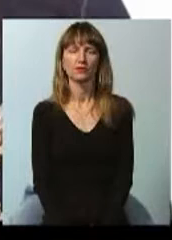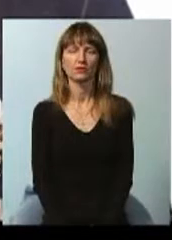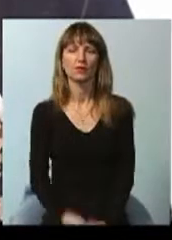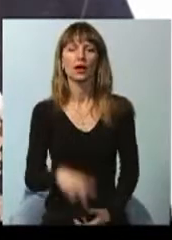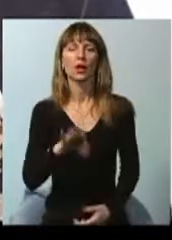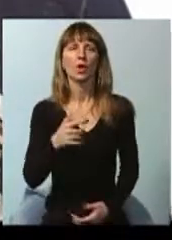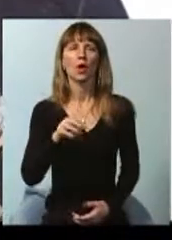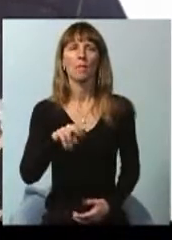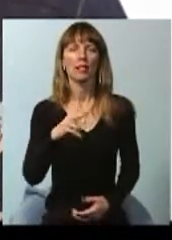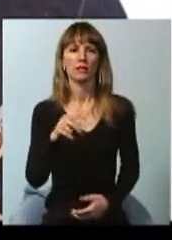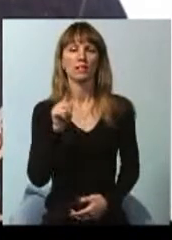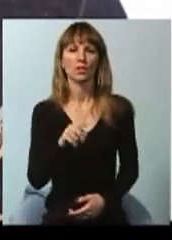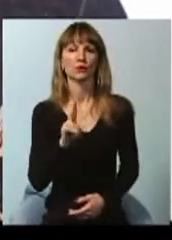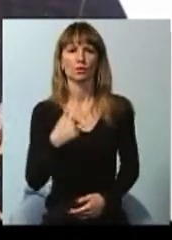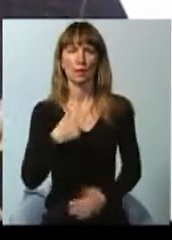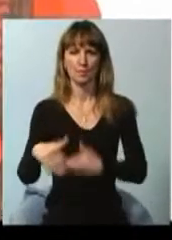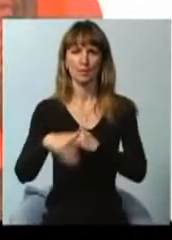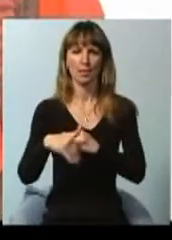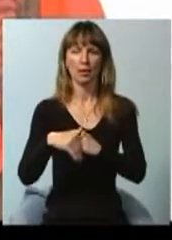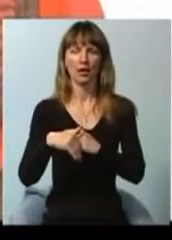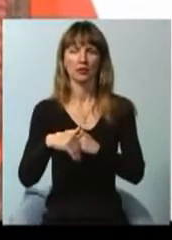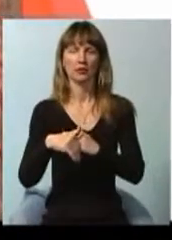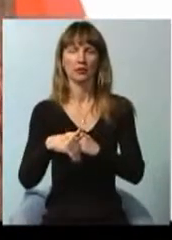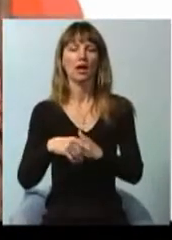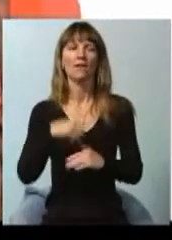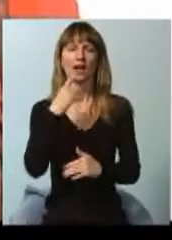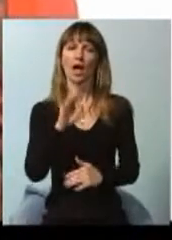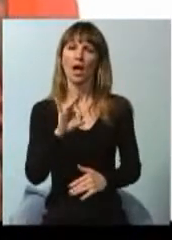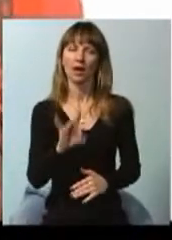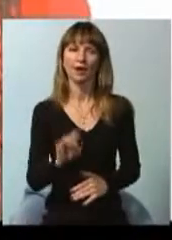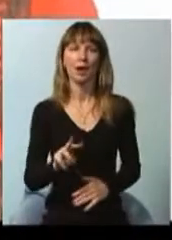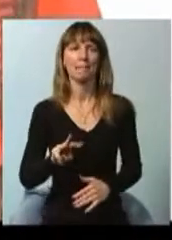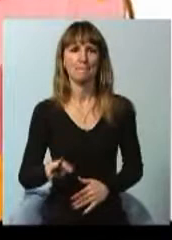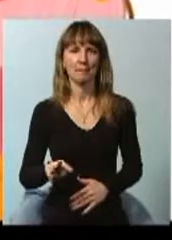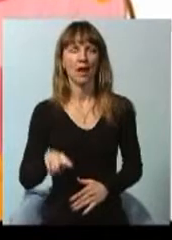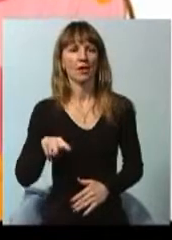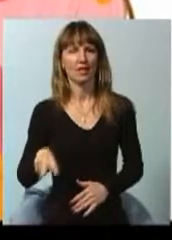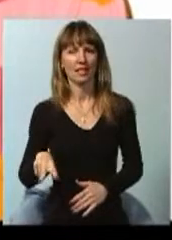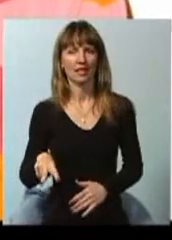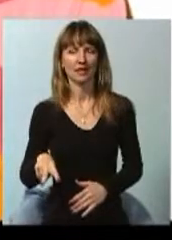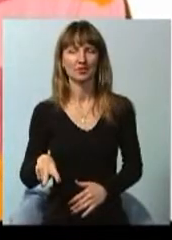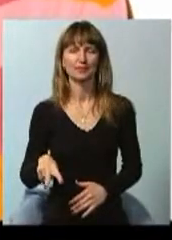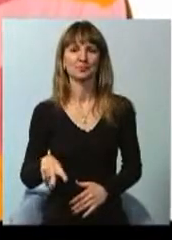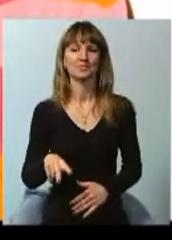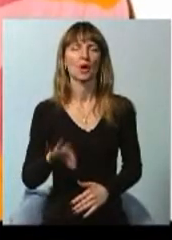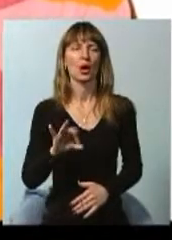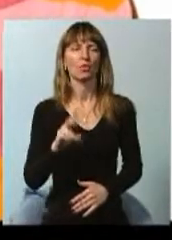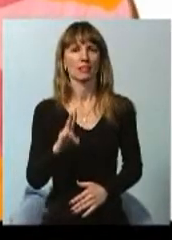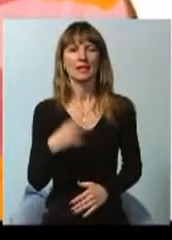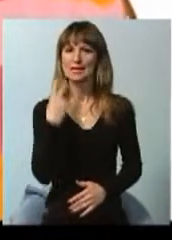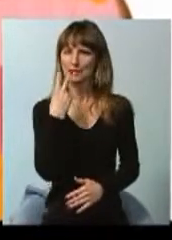Логопед – это который нам помогает выговаривать «р», «м», «л». Он